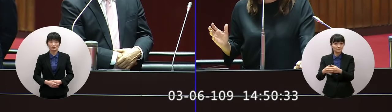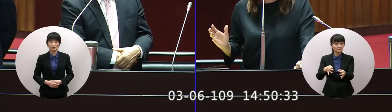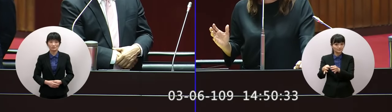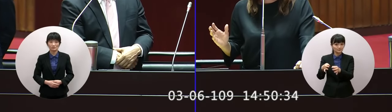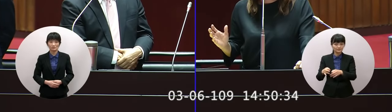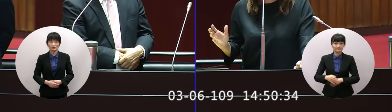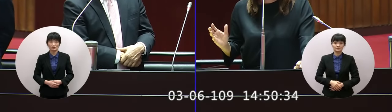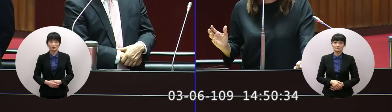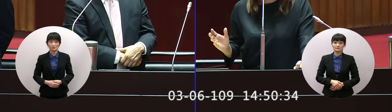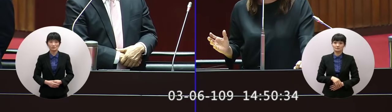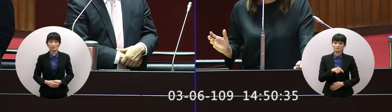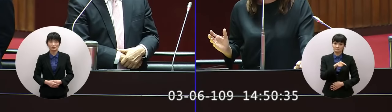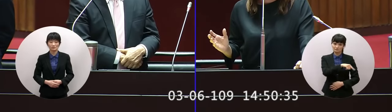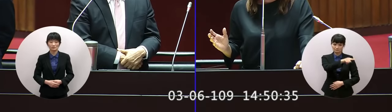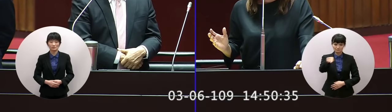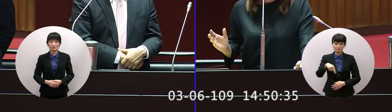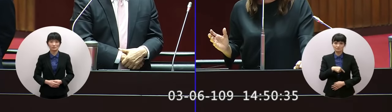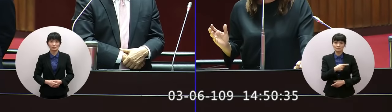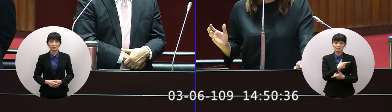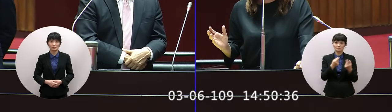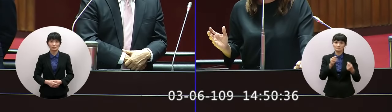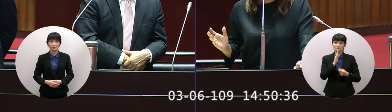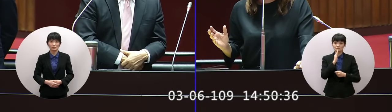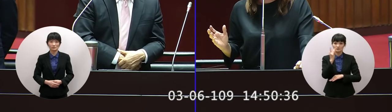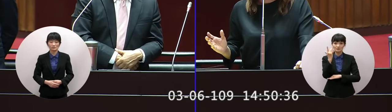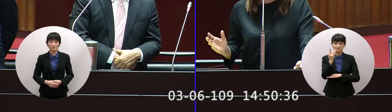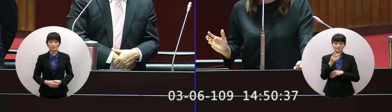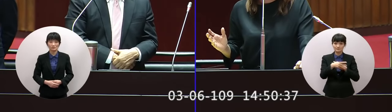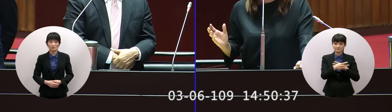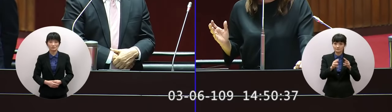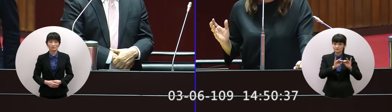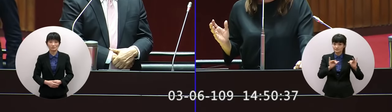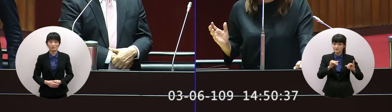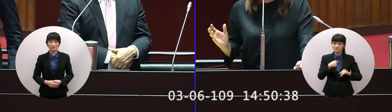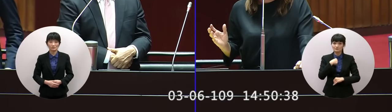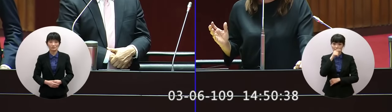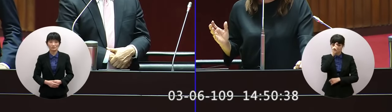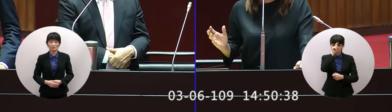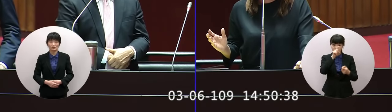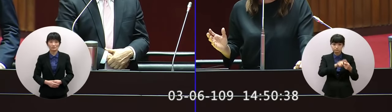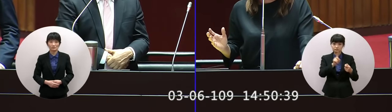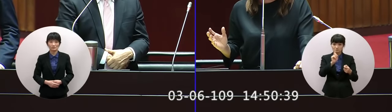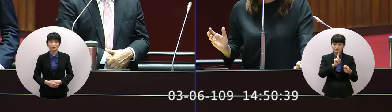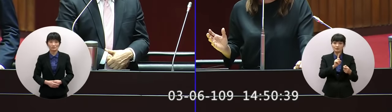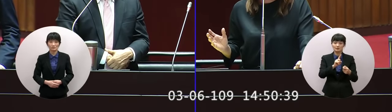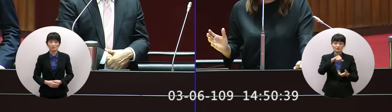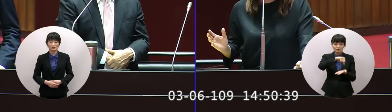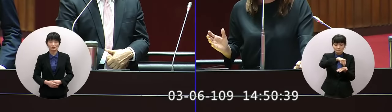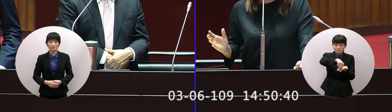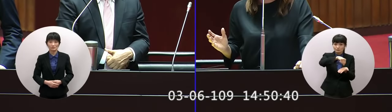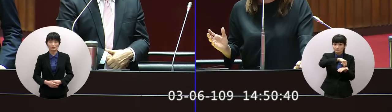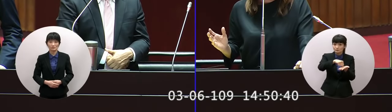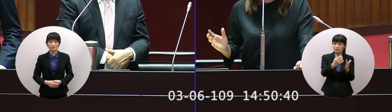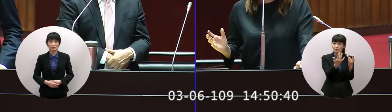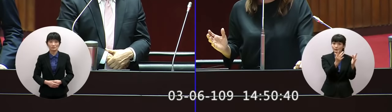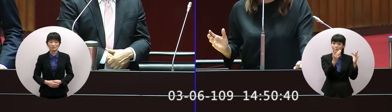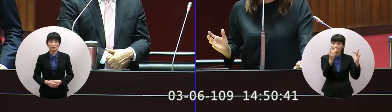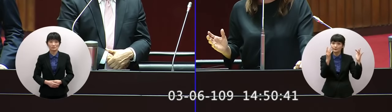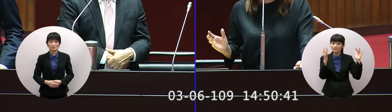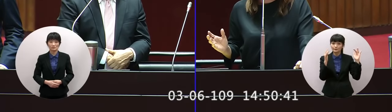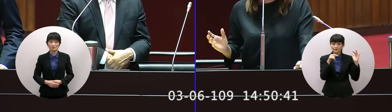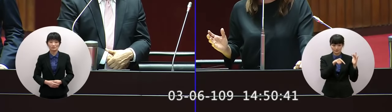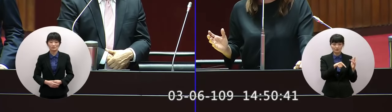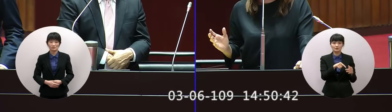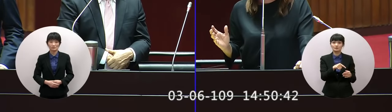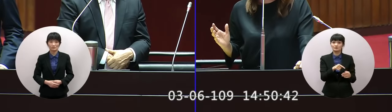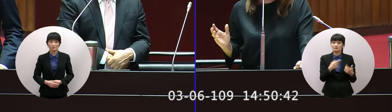希望他是做造林，他都是维护环境或者生态或者各方面，他只能